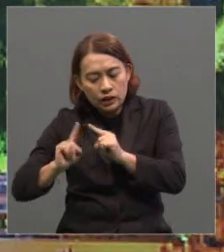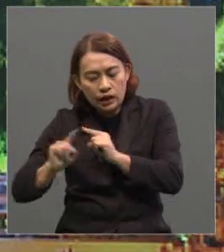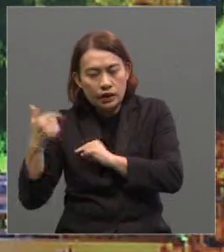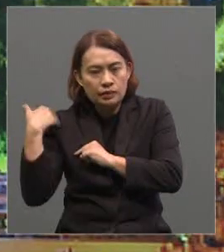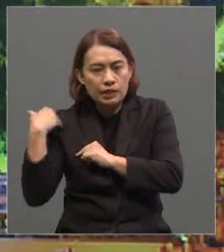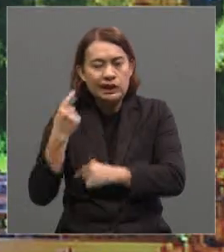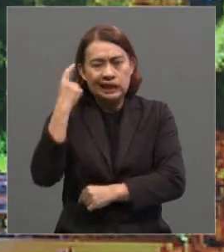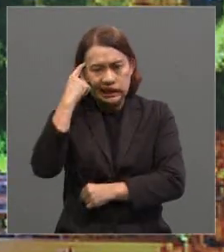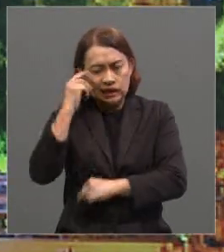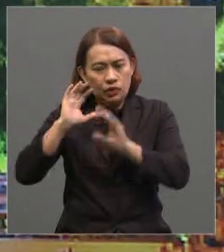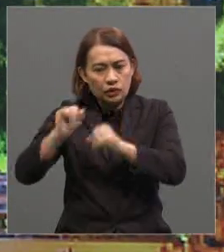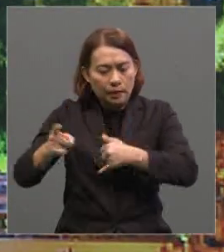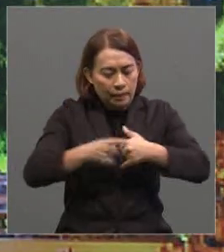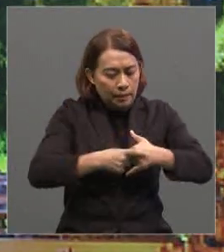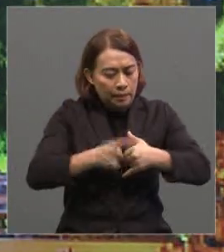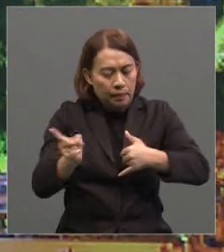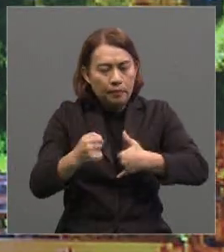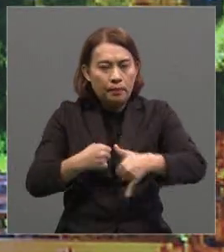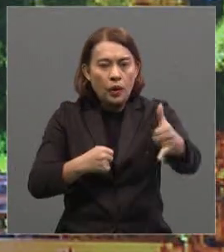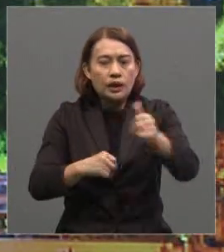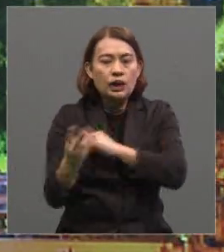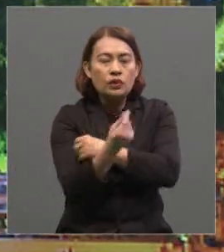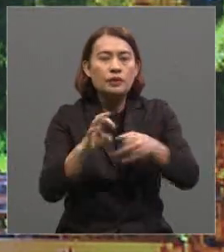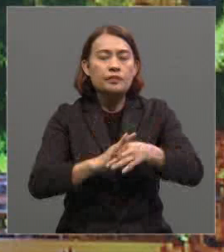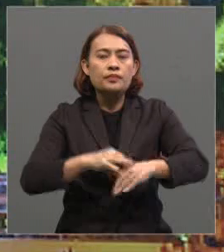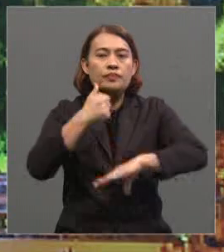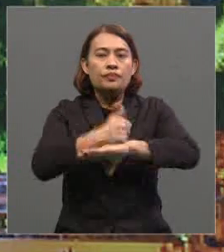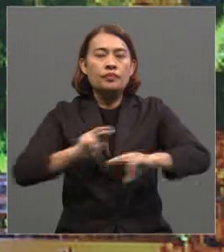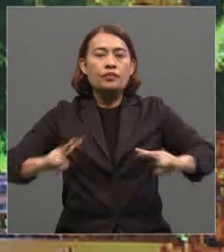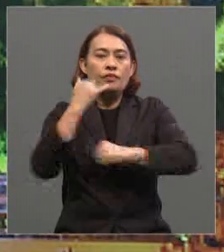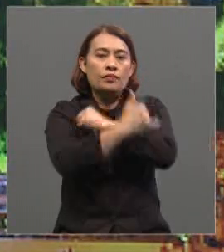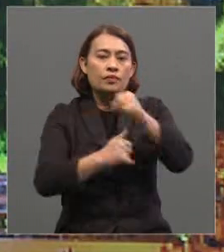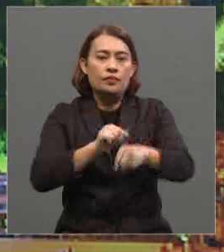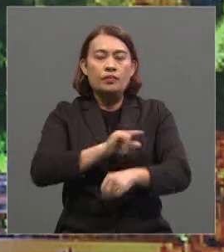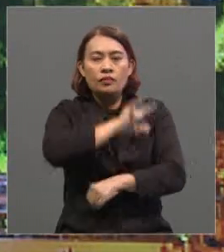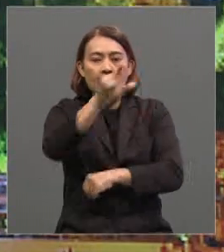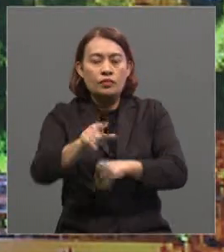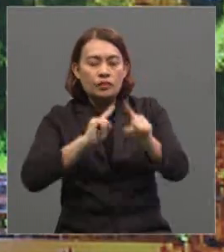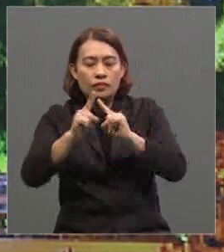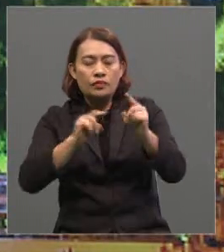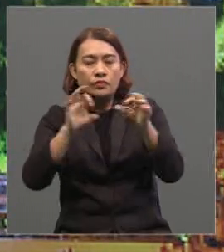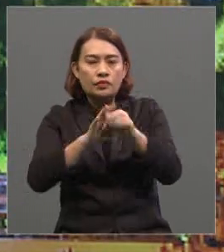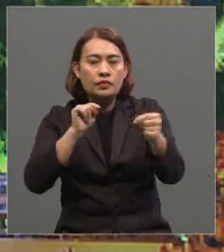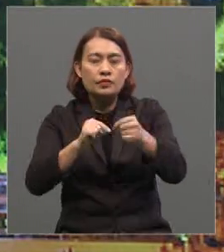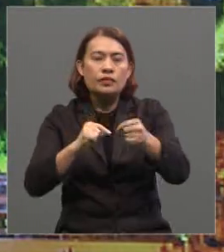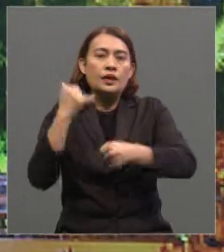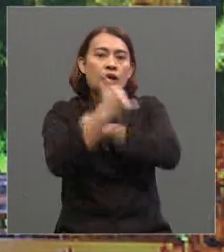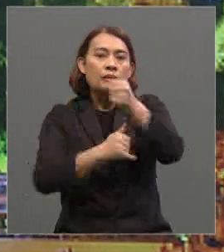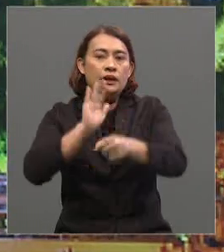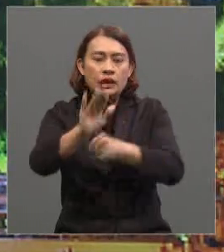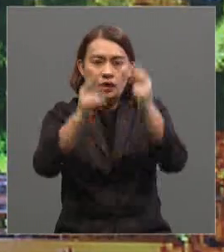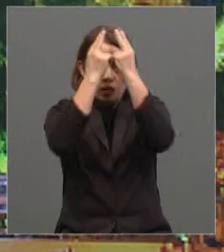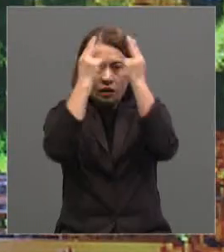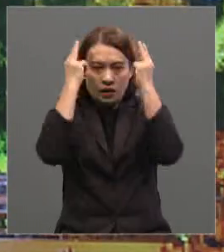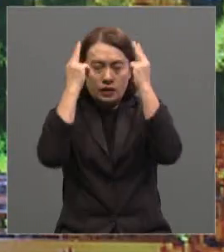กปล่อยตัวออกมาในเร็วๆนี้หลังจากที่รัฐมนตรีว่าการกระทรวงการต่างประเทศได้เดินทางไปพูดคุยกับชาติอาหรับนะส่วนบรรยากา